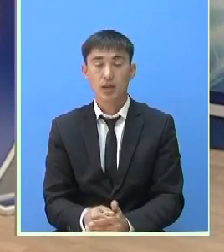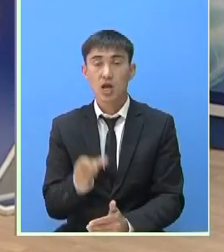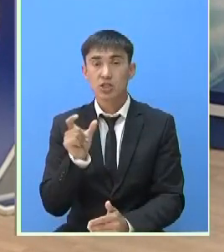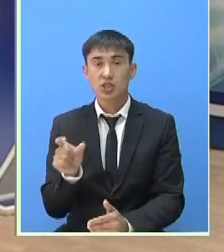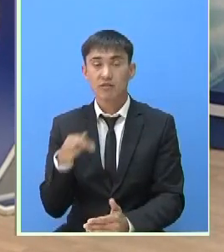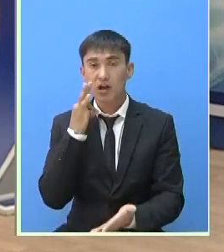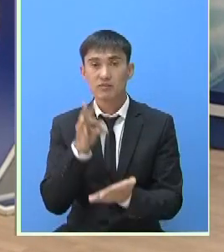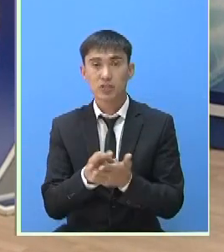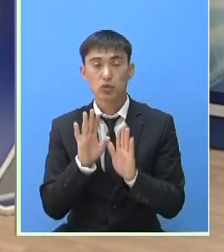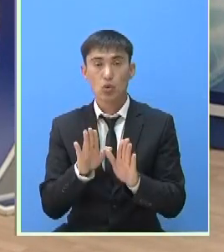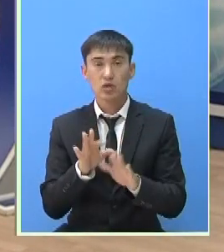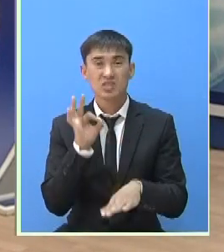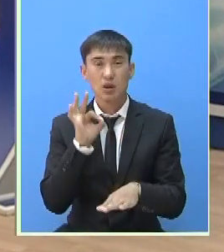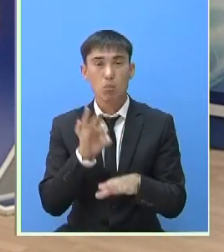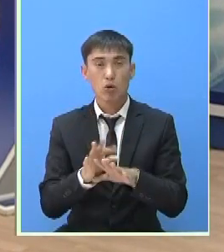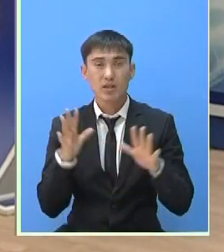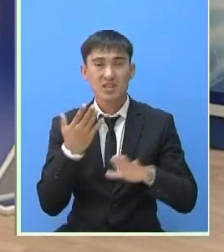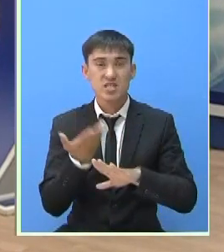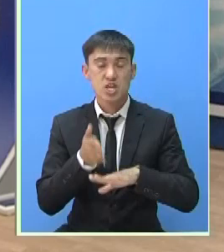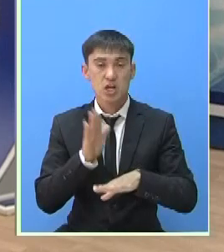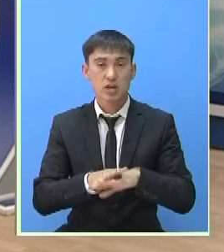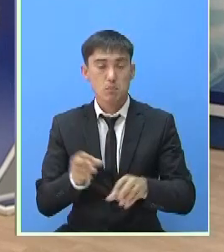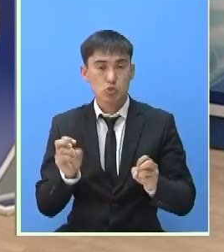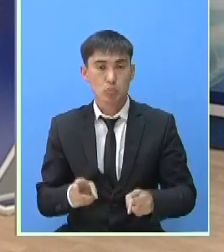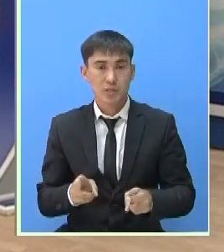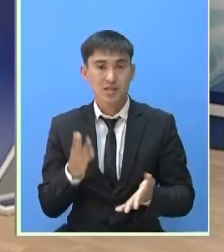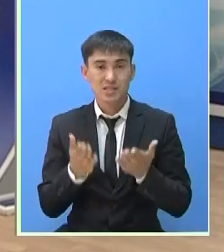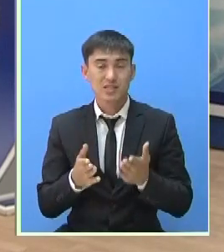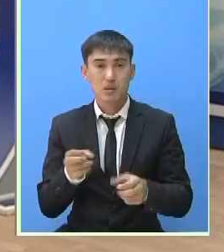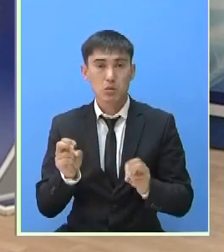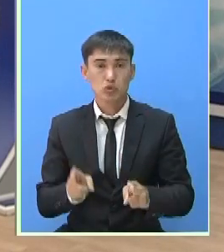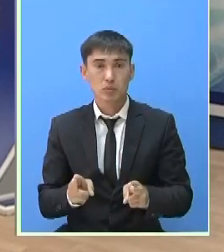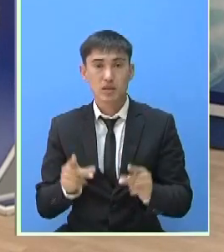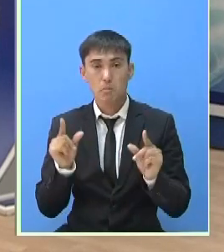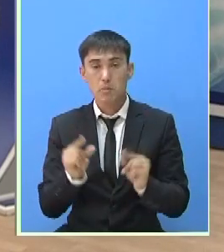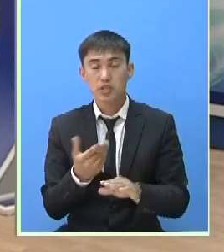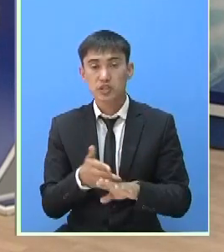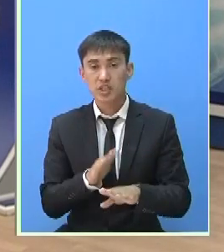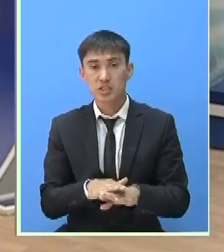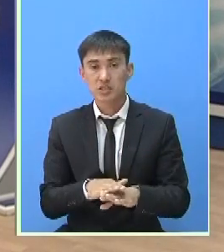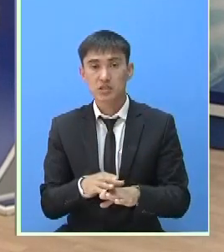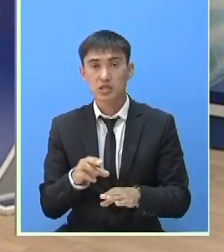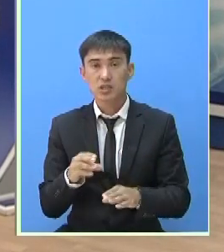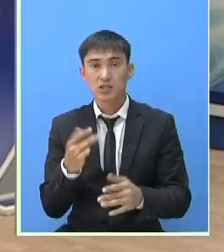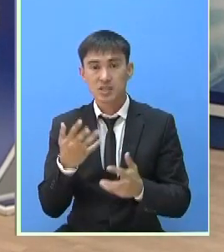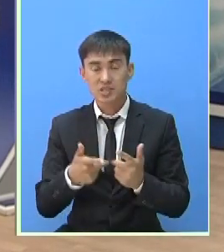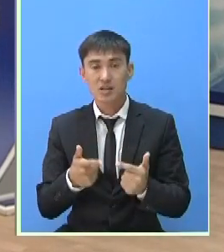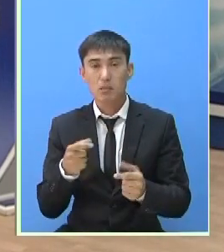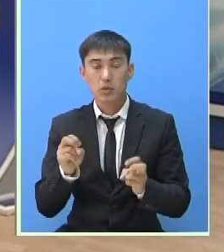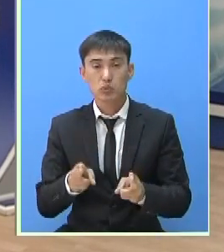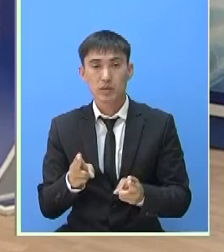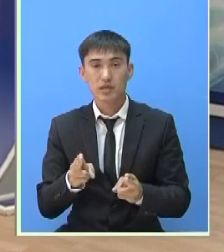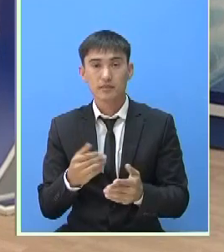человек отвечает только за более тяжкое преступление, совершенное им. Если преступление меньшей тяжести, совершил несколько преступлений,